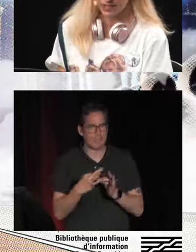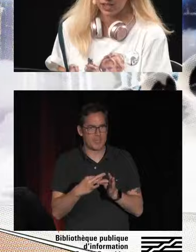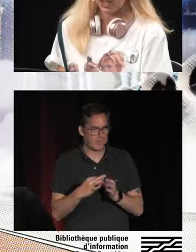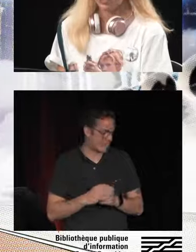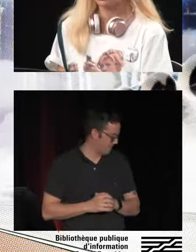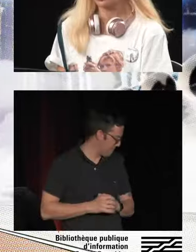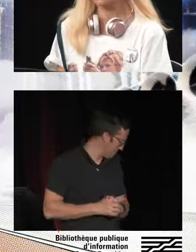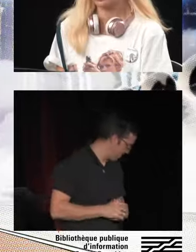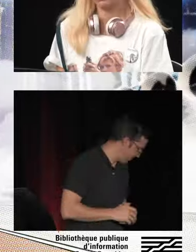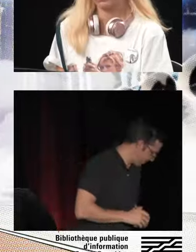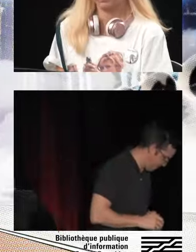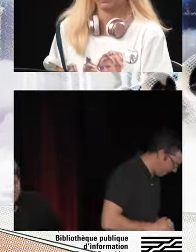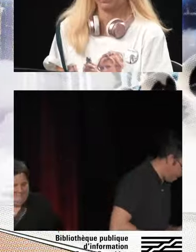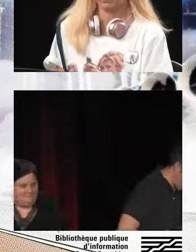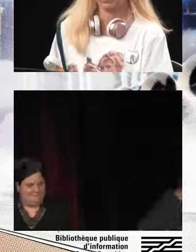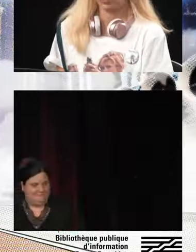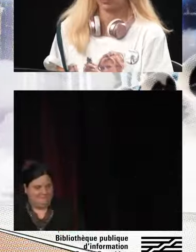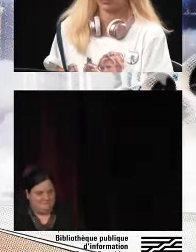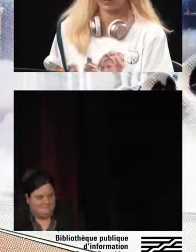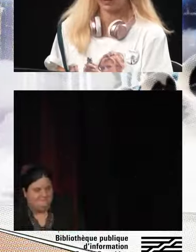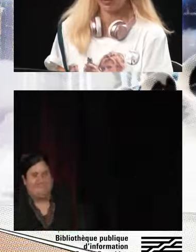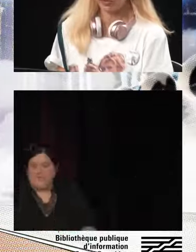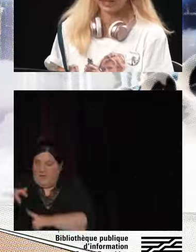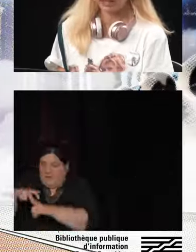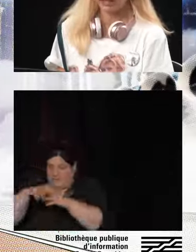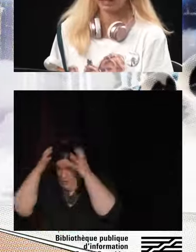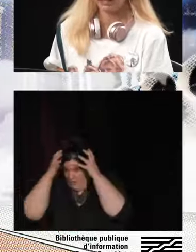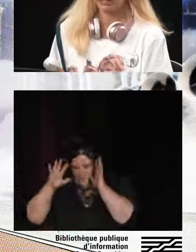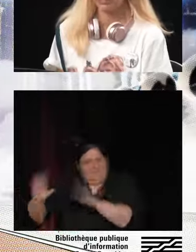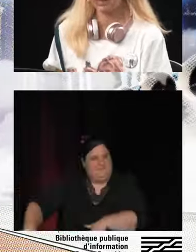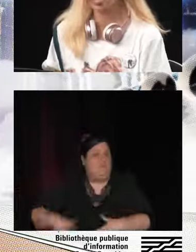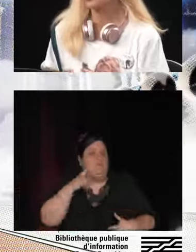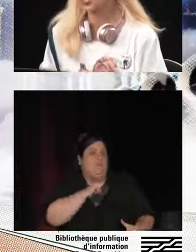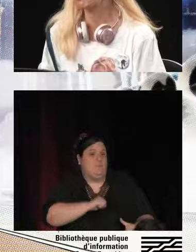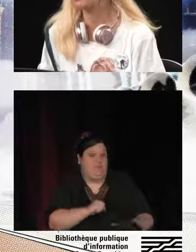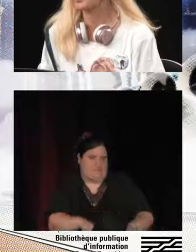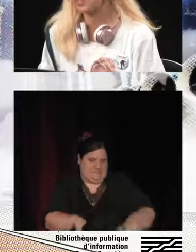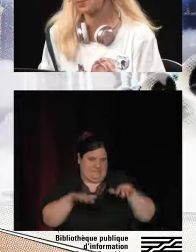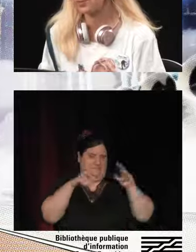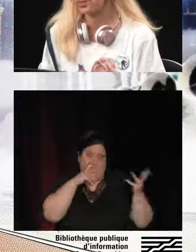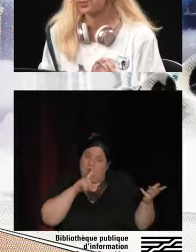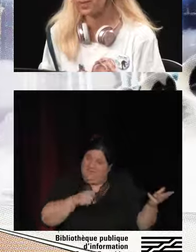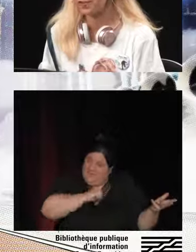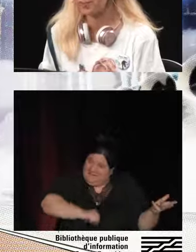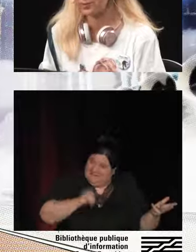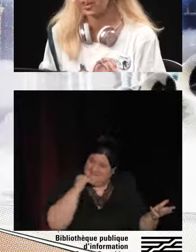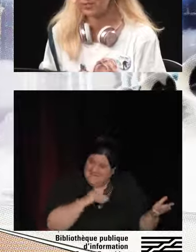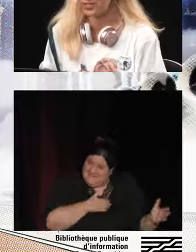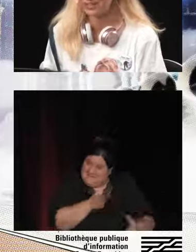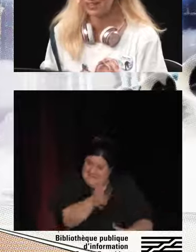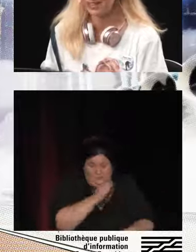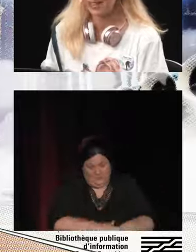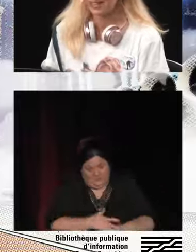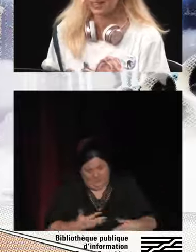parti. Toad ! Bon, on perd le boost, mais... Normalement, il y a un boost et ça va plus vite pour aller jusque-là, mais je vous montre quand